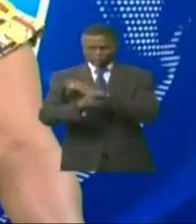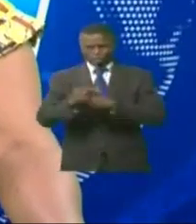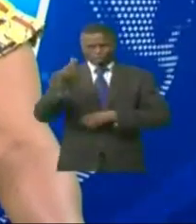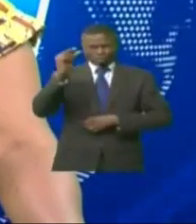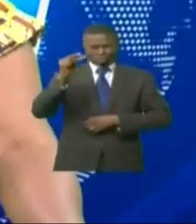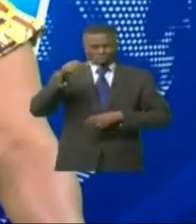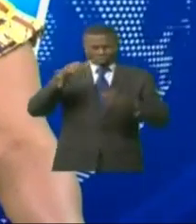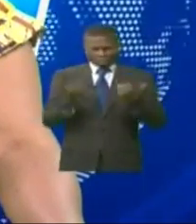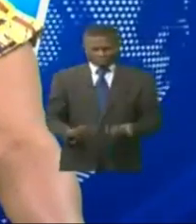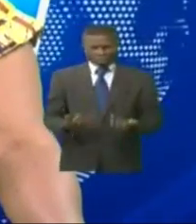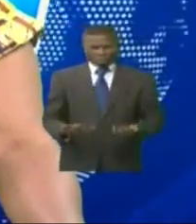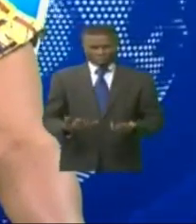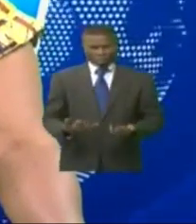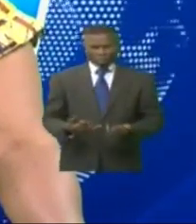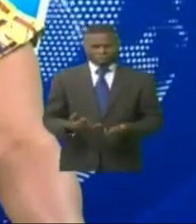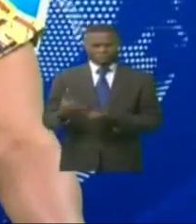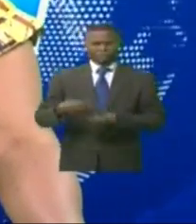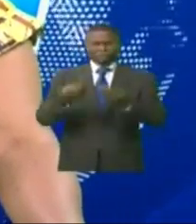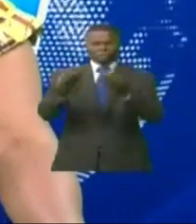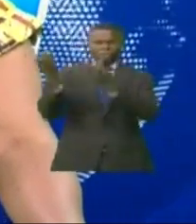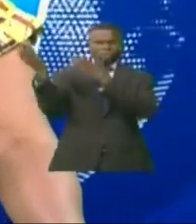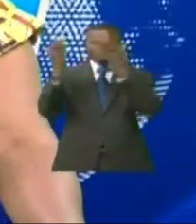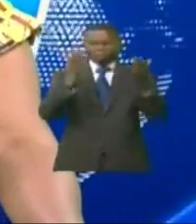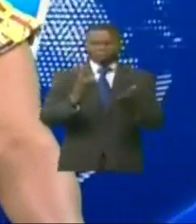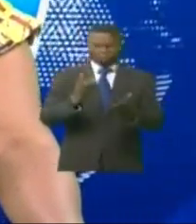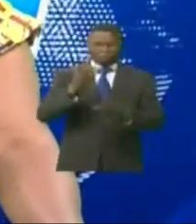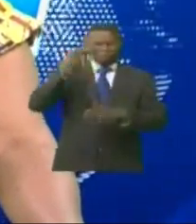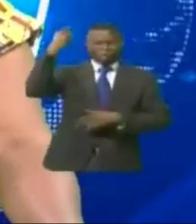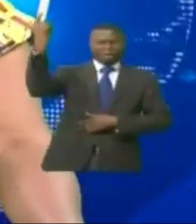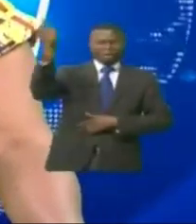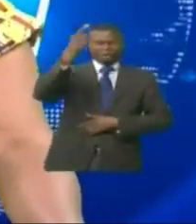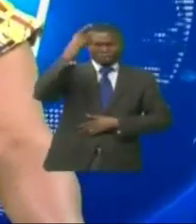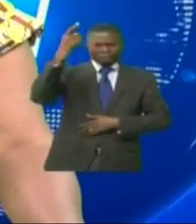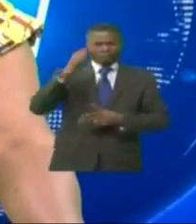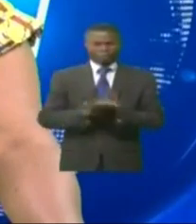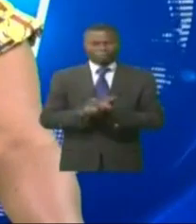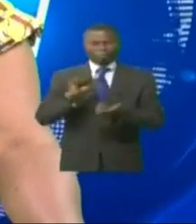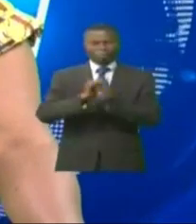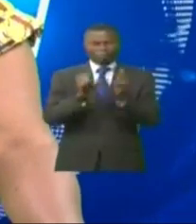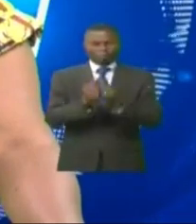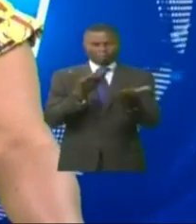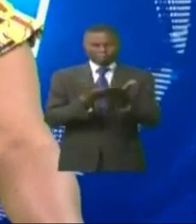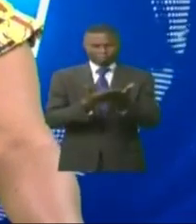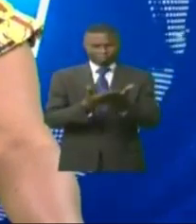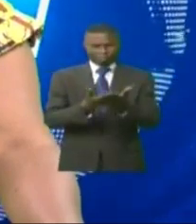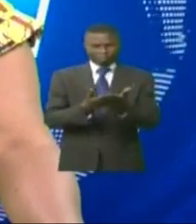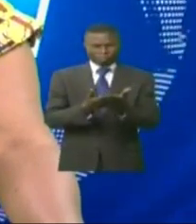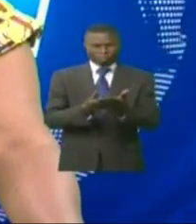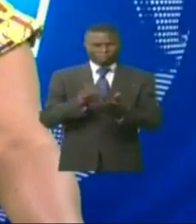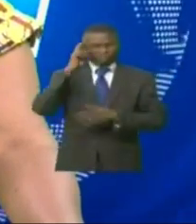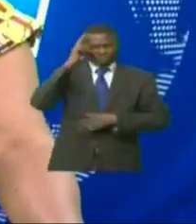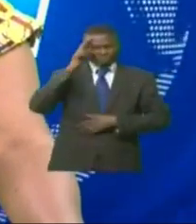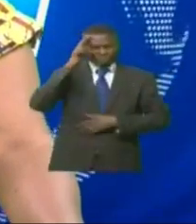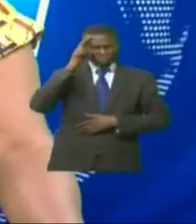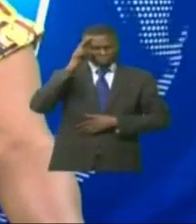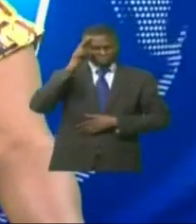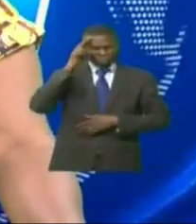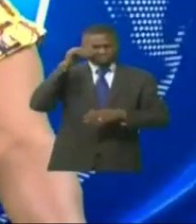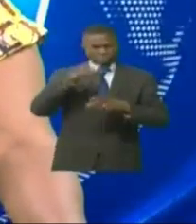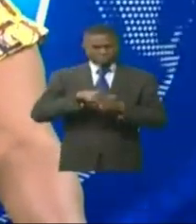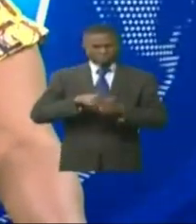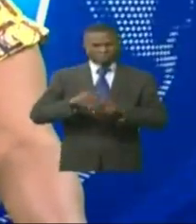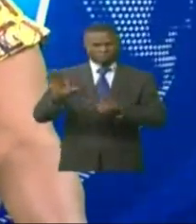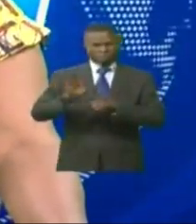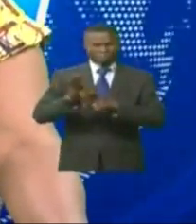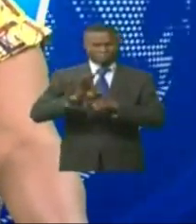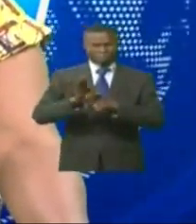au pays et sa commercialisation à l'international, des sujets au centre des réflexions au cours de l'atelier